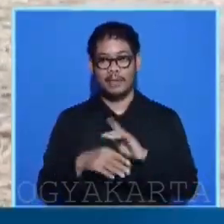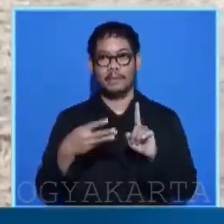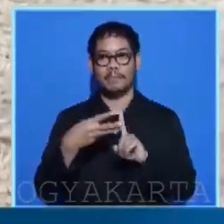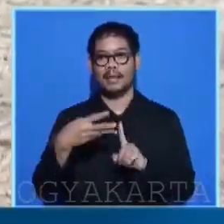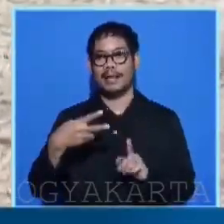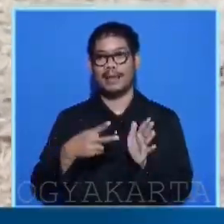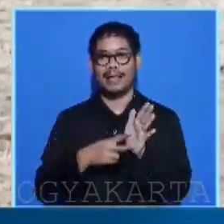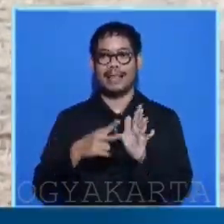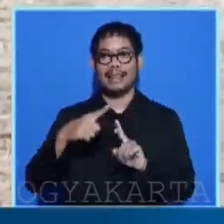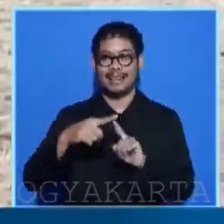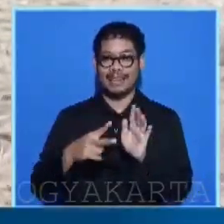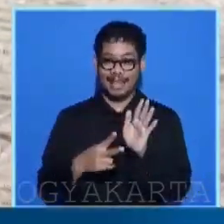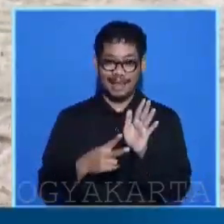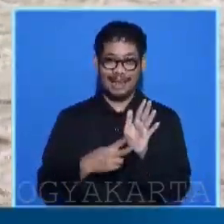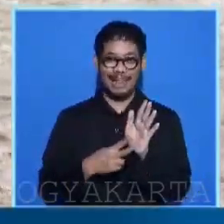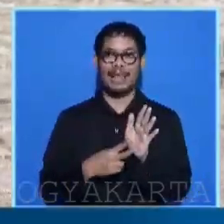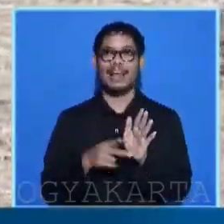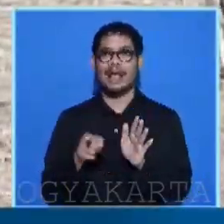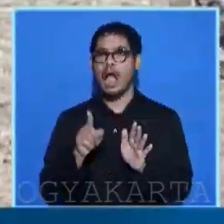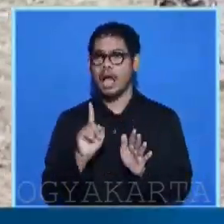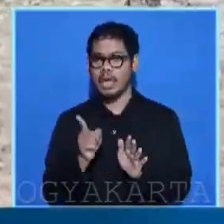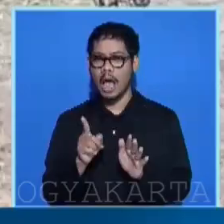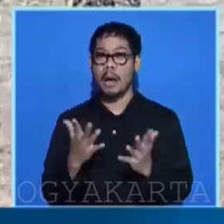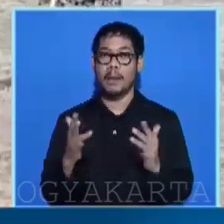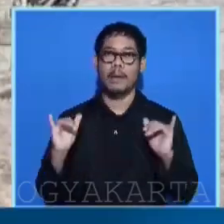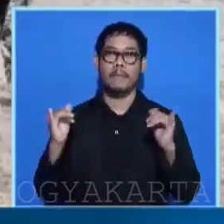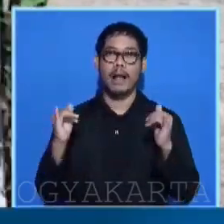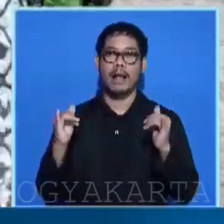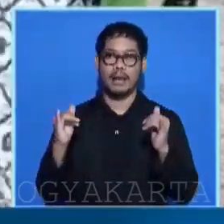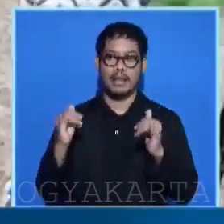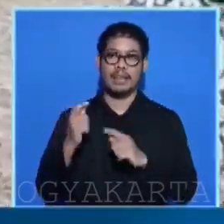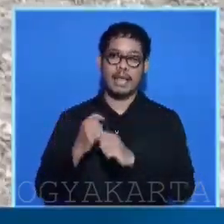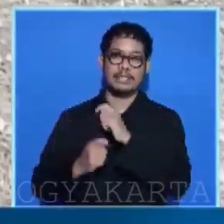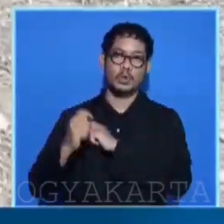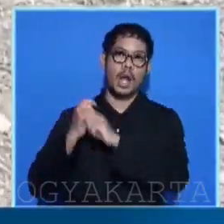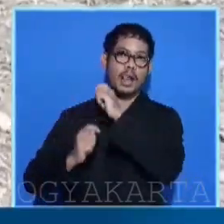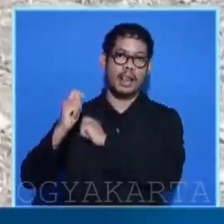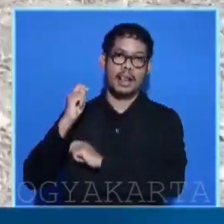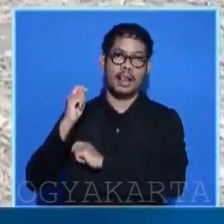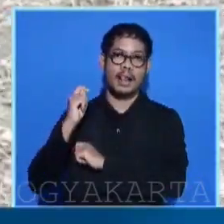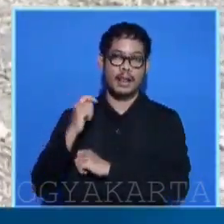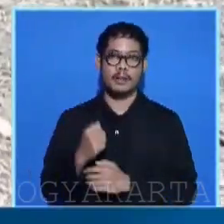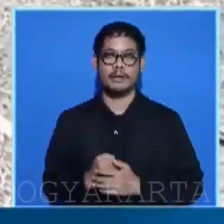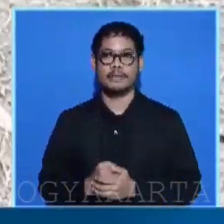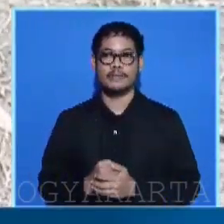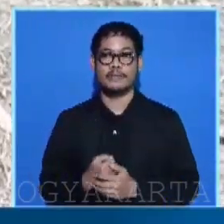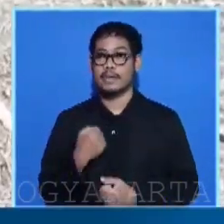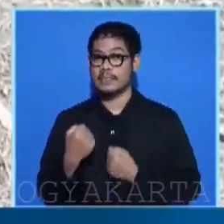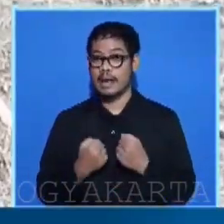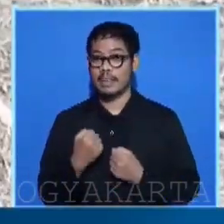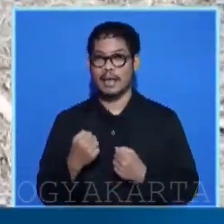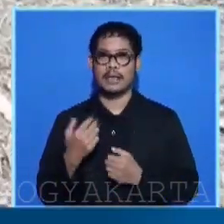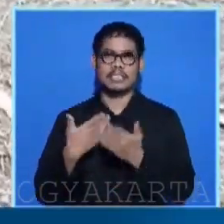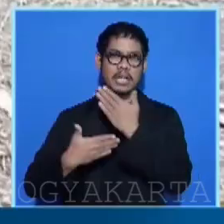Di sini dikenalkan kembali berbagai permainan tradisional dan berbagai kisah peristiwa sejarah, seperti pembangunan